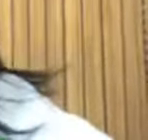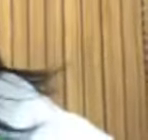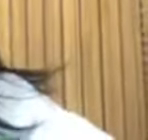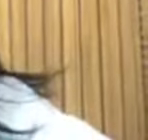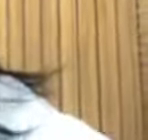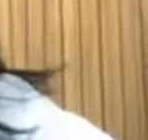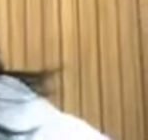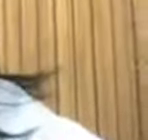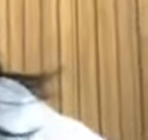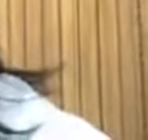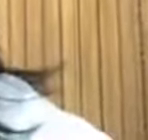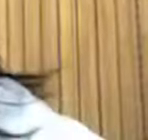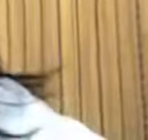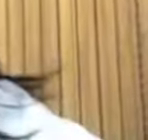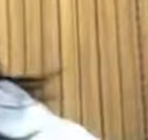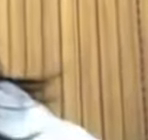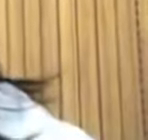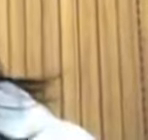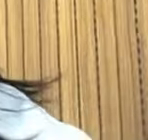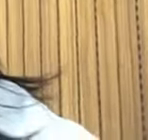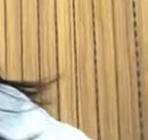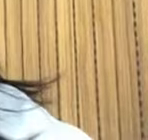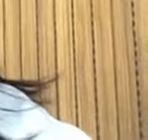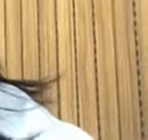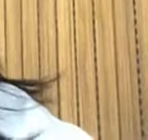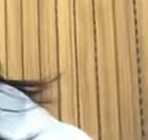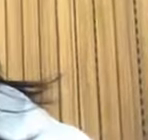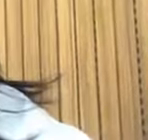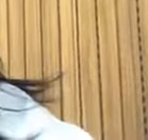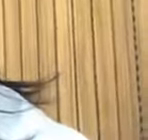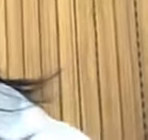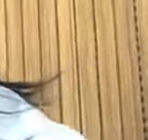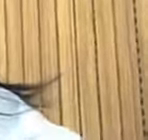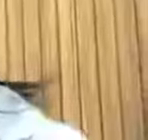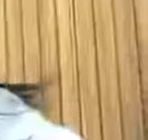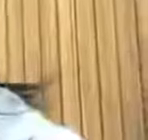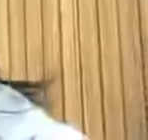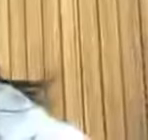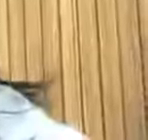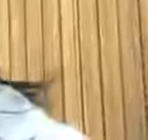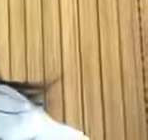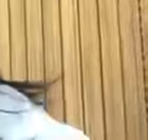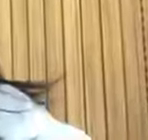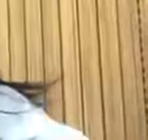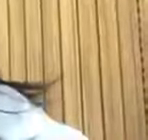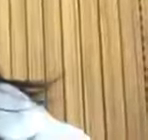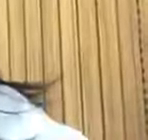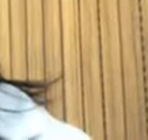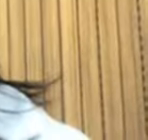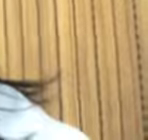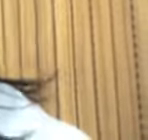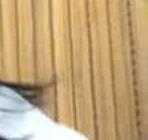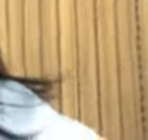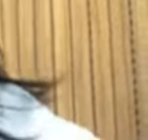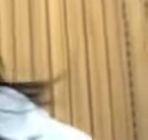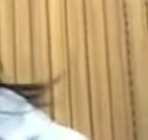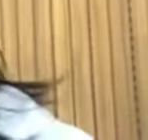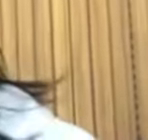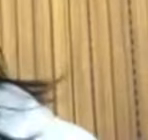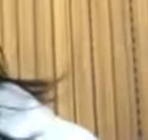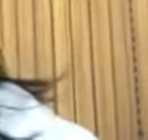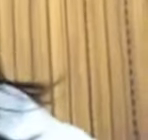ที่ของนายกรัฐมนตรีที่สสอมรัตน์นั้นได้อภิปรายไปดิฉันขอพักช่วงนี้ก่อนสักครู่นึงนะคะแล้วเดี๋ยวกลับมาติดตามบรรยากาศที่รั